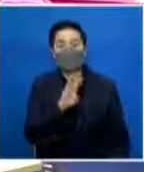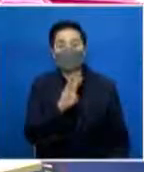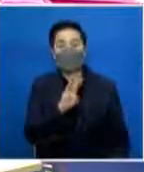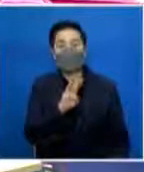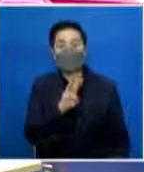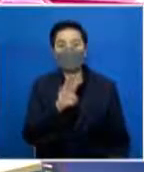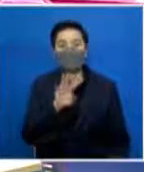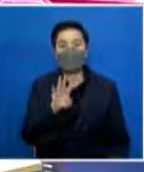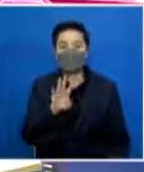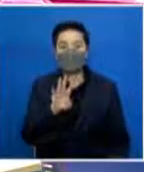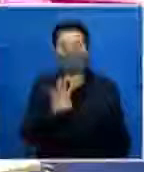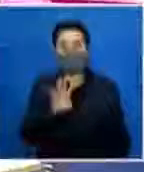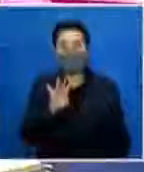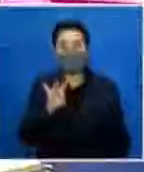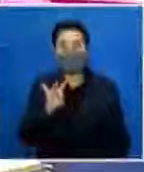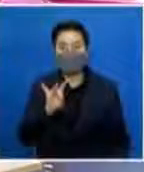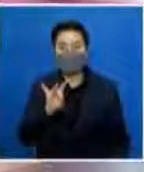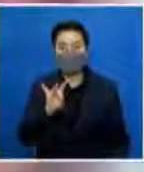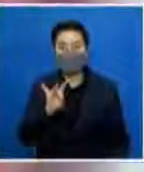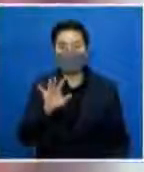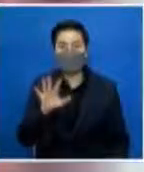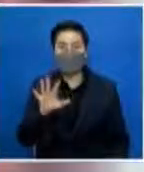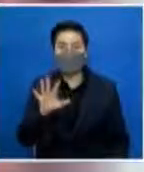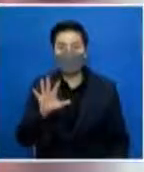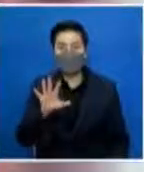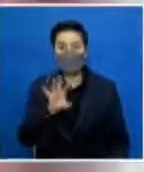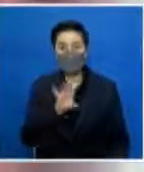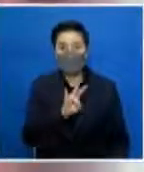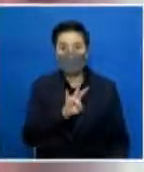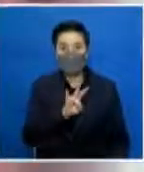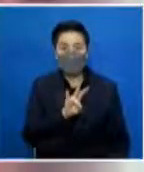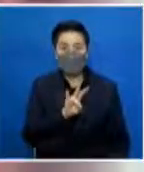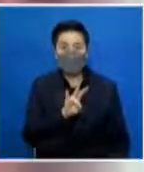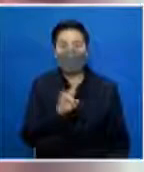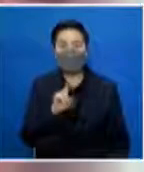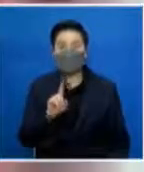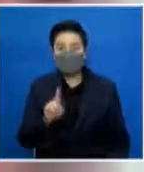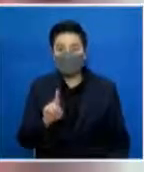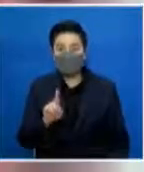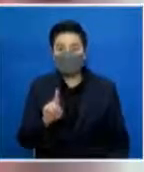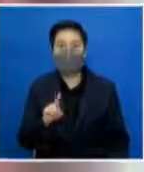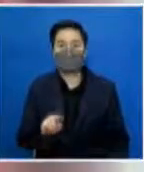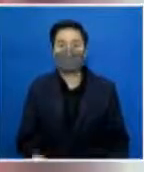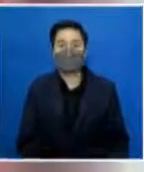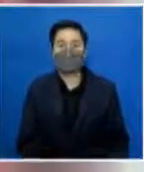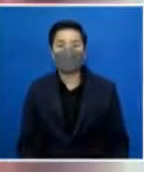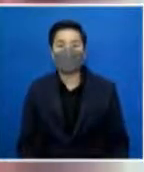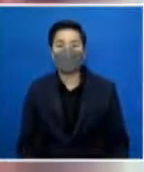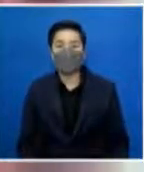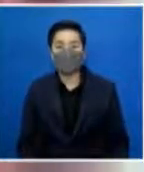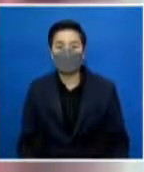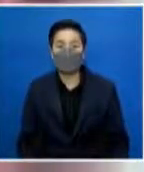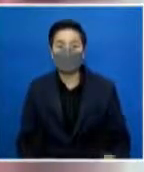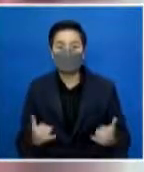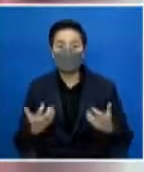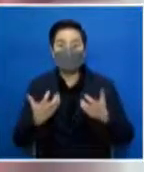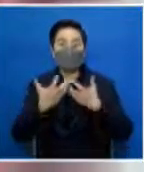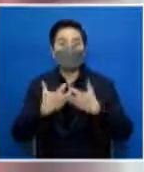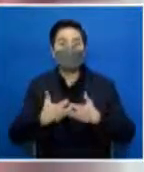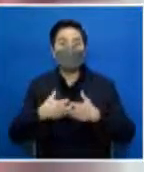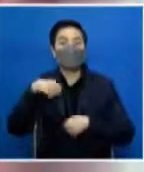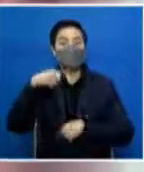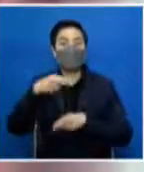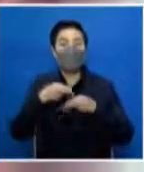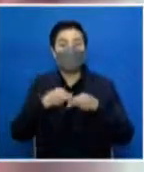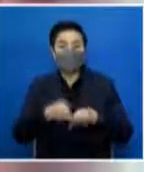6 4 8 5 7และ1ค่ะสำหรับเครื่องออกรางวัลไฟฟ้